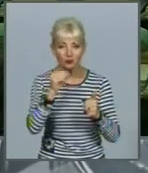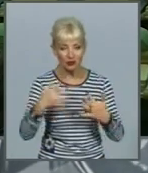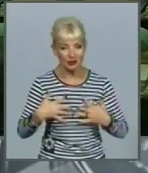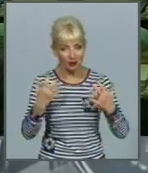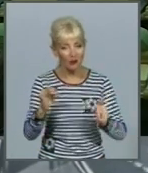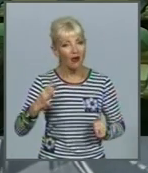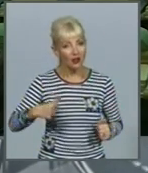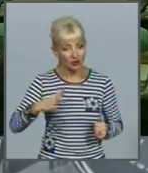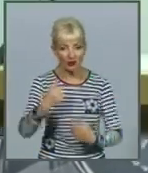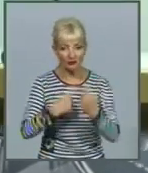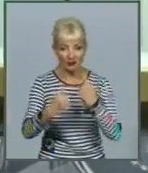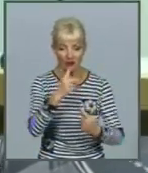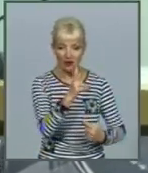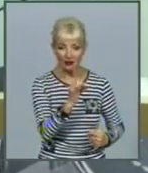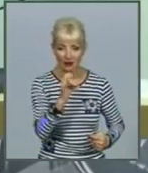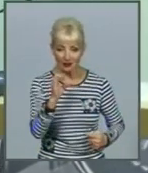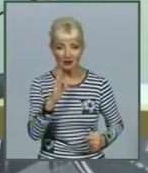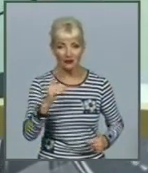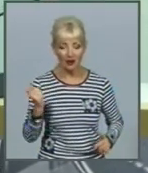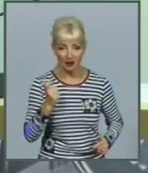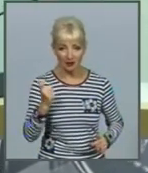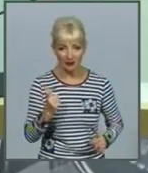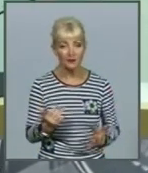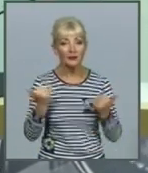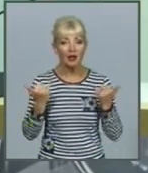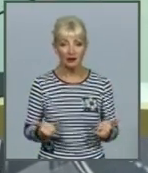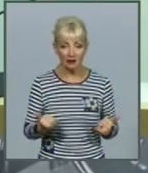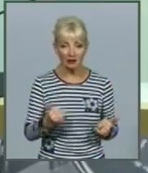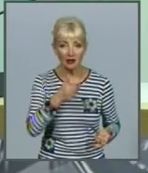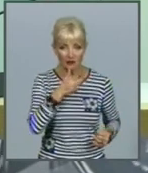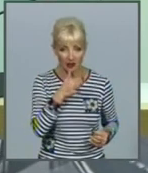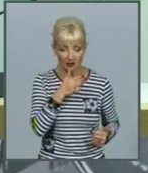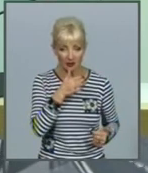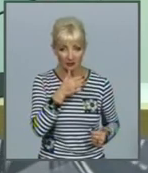Геннадія Кернеса до Харкова. На даний момент